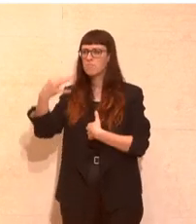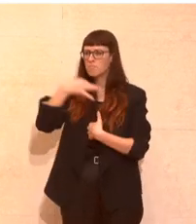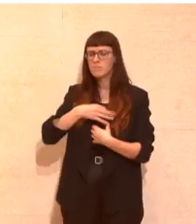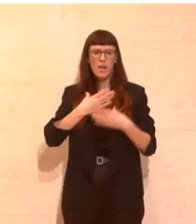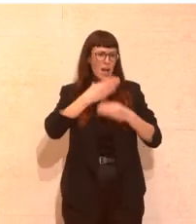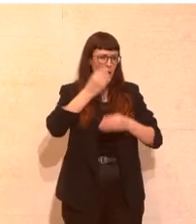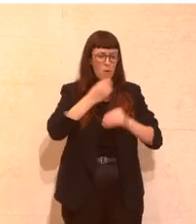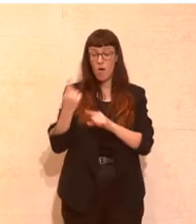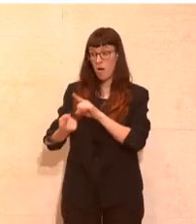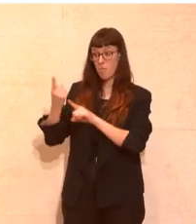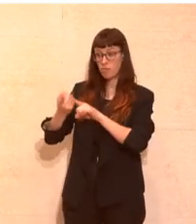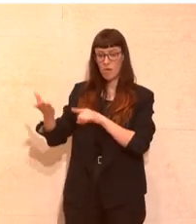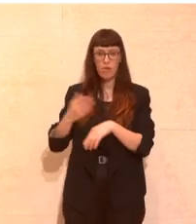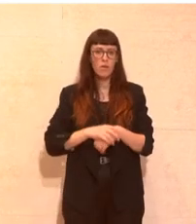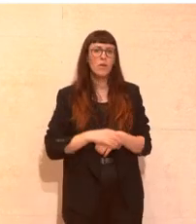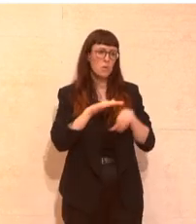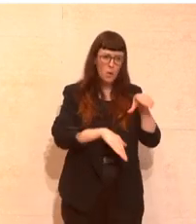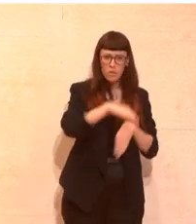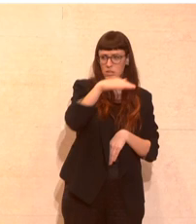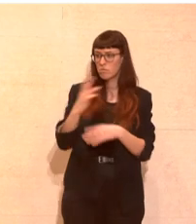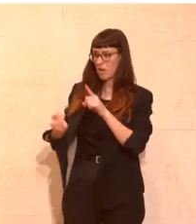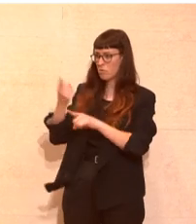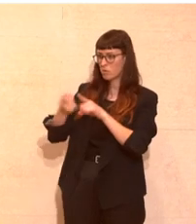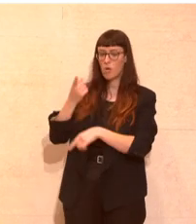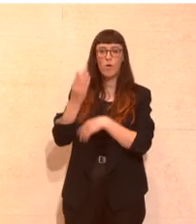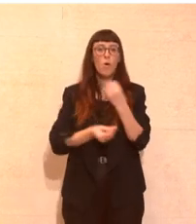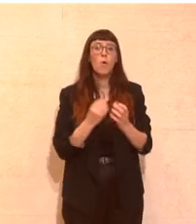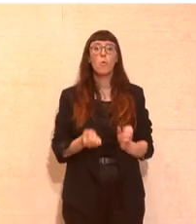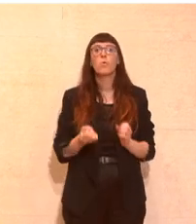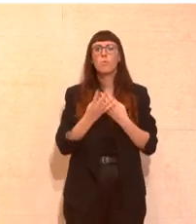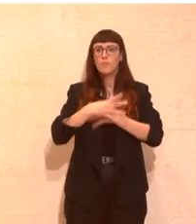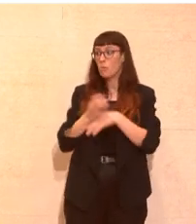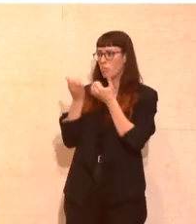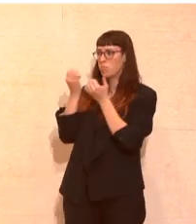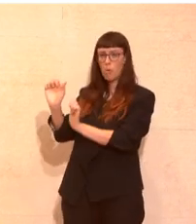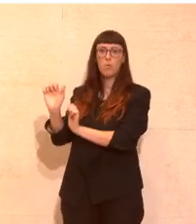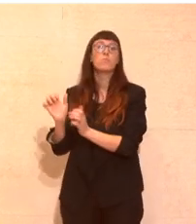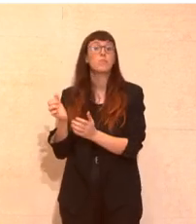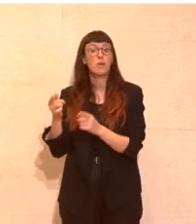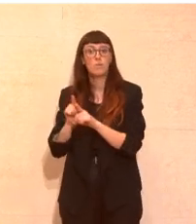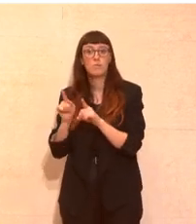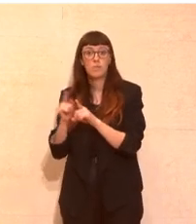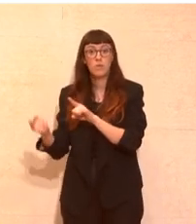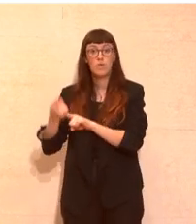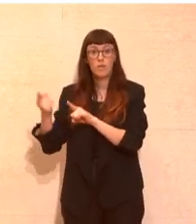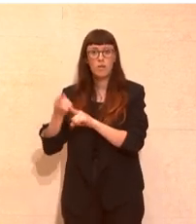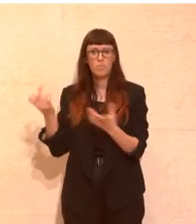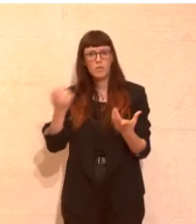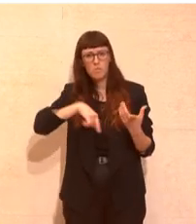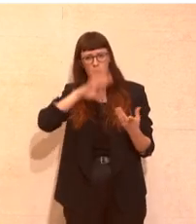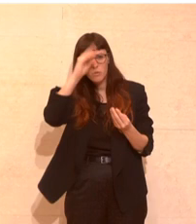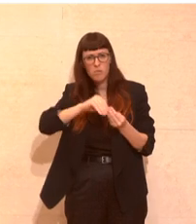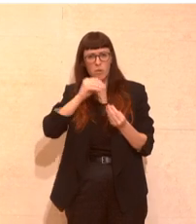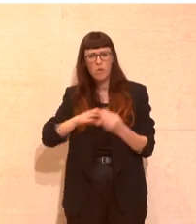est important pour se défendre d'un point de vue immunitaire, au final, on a toujours cette question, mais est-ce que tout le monde dort ? Est-ce qu'il n'y a pas